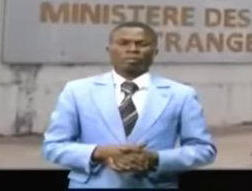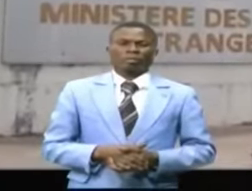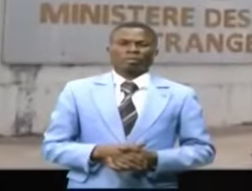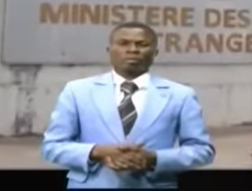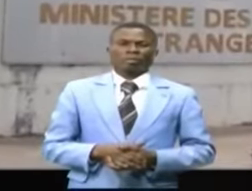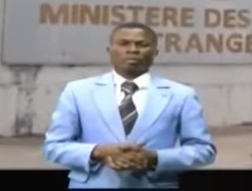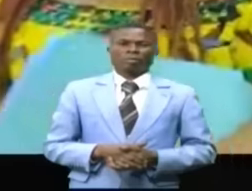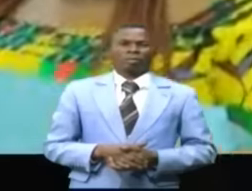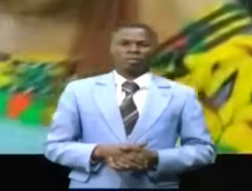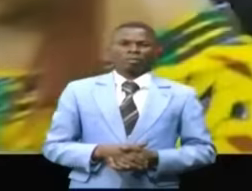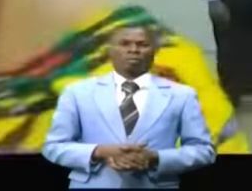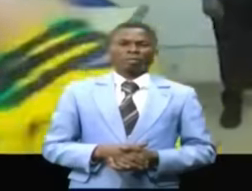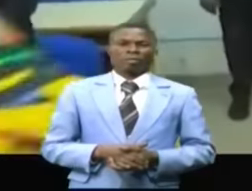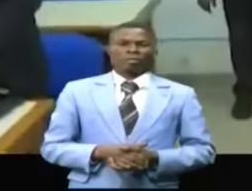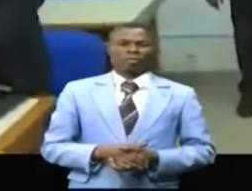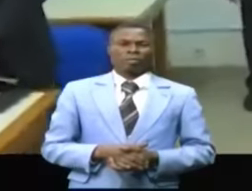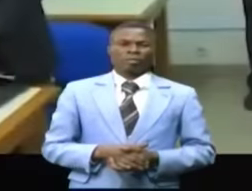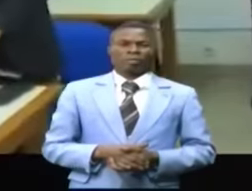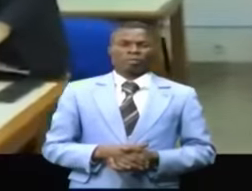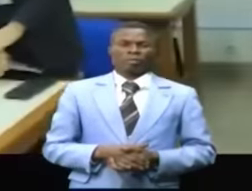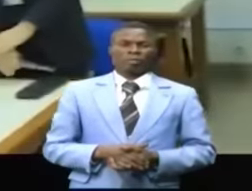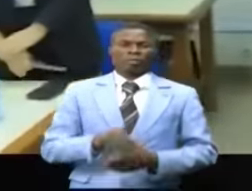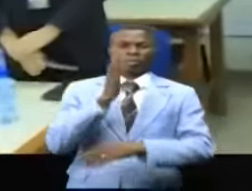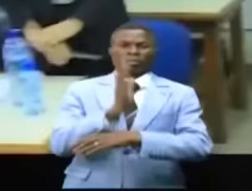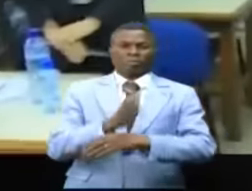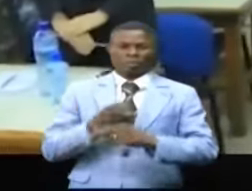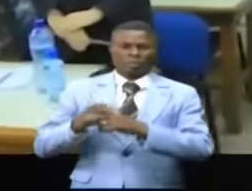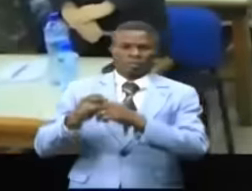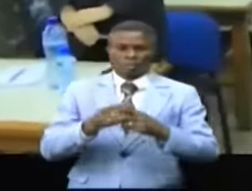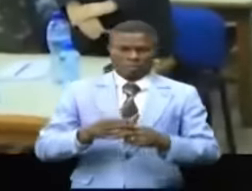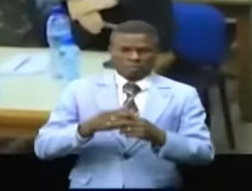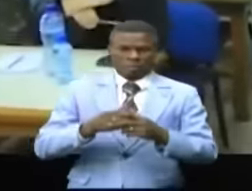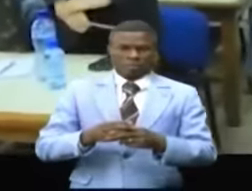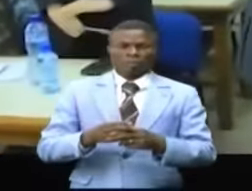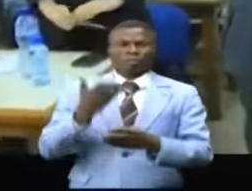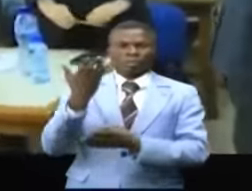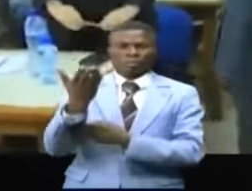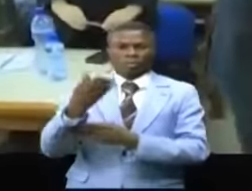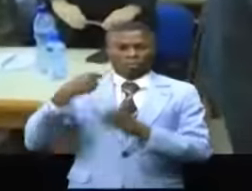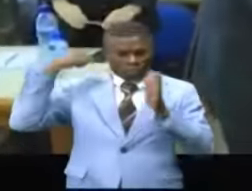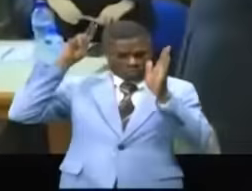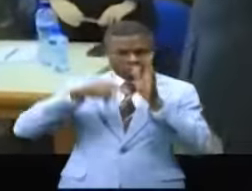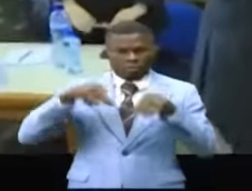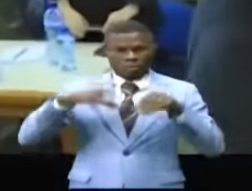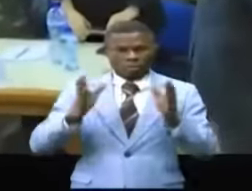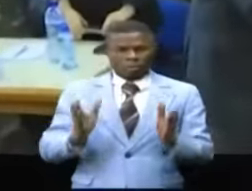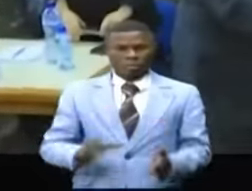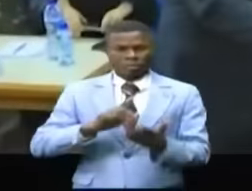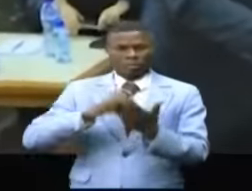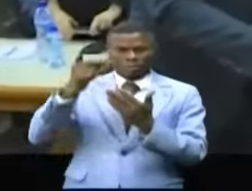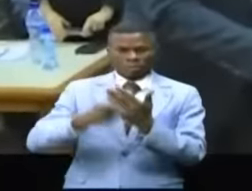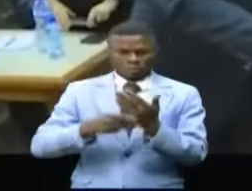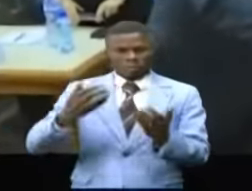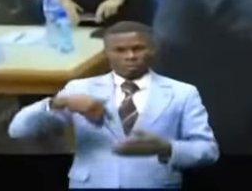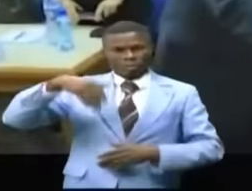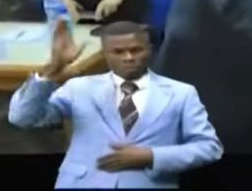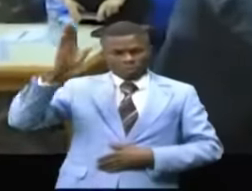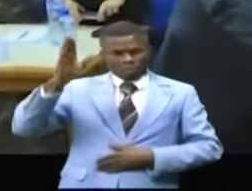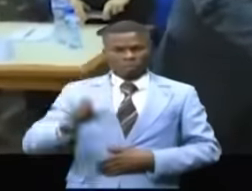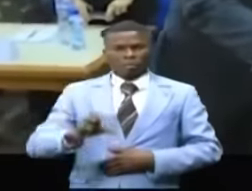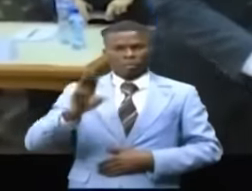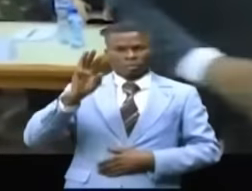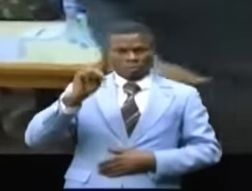C'est depuis le 13 octobre dernier que le Conseil de sécurité a demandé au gouvernement congolais un plan de retrait de la